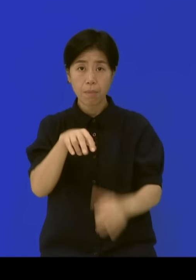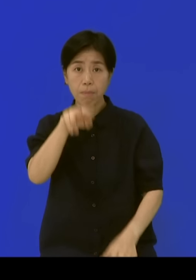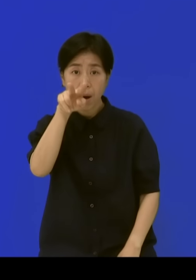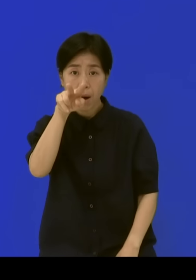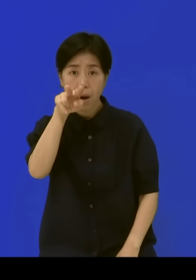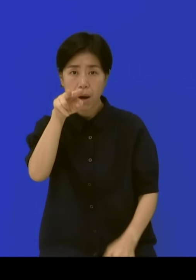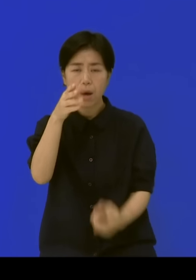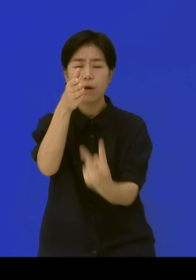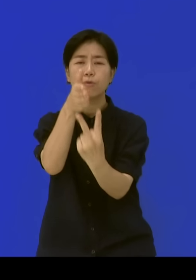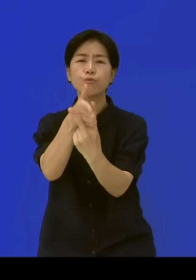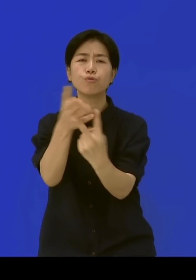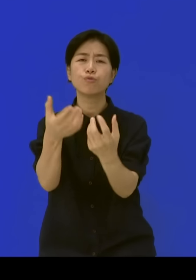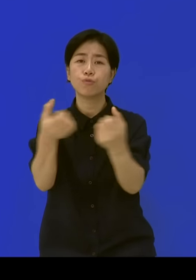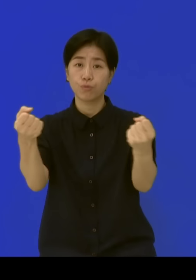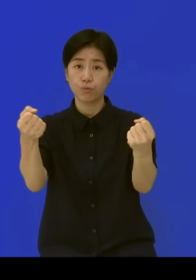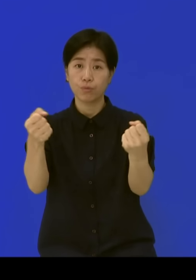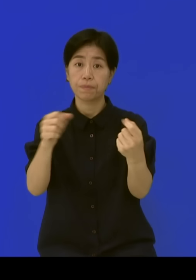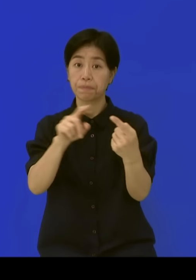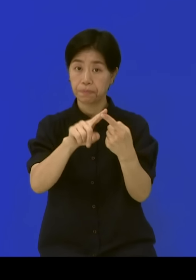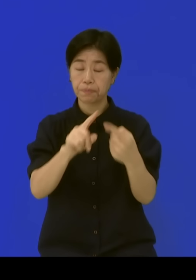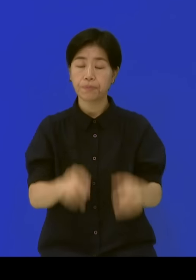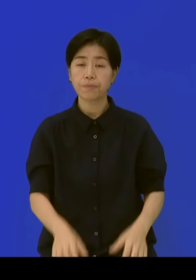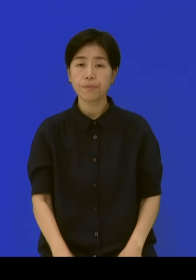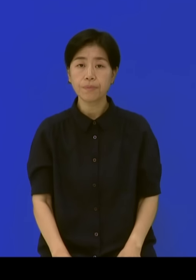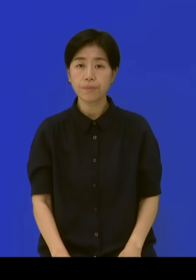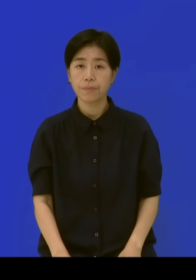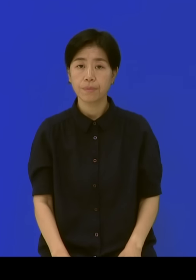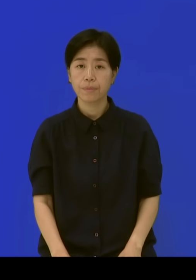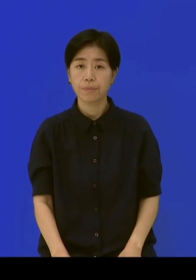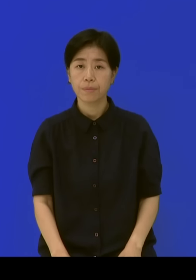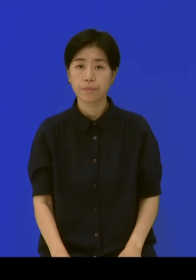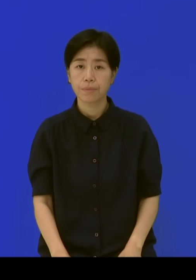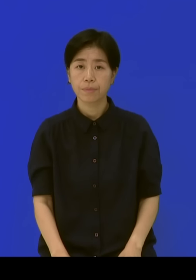지금 현재 우리 사회가 가능하면